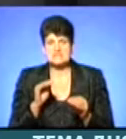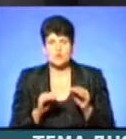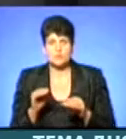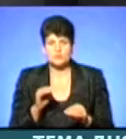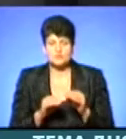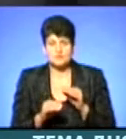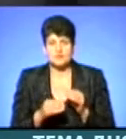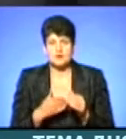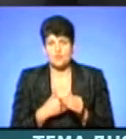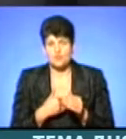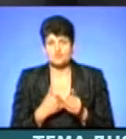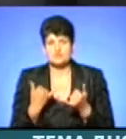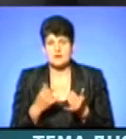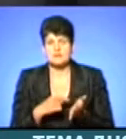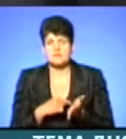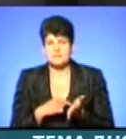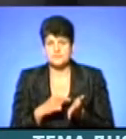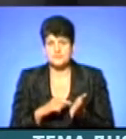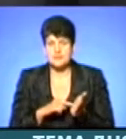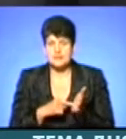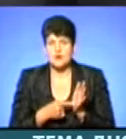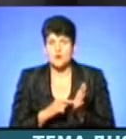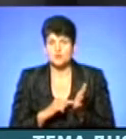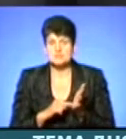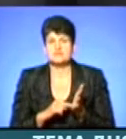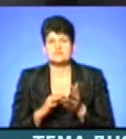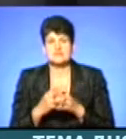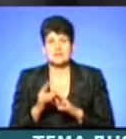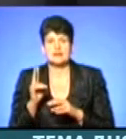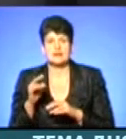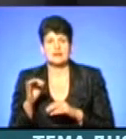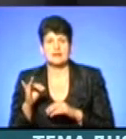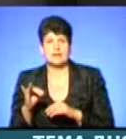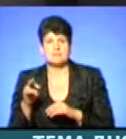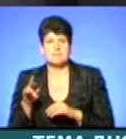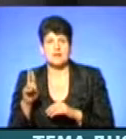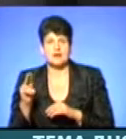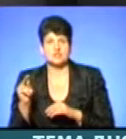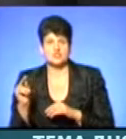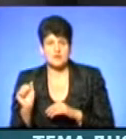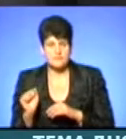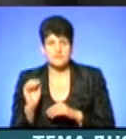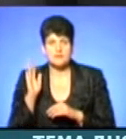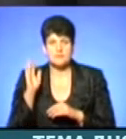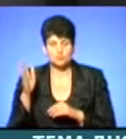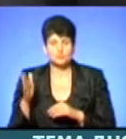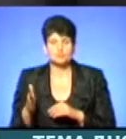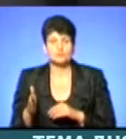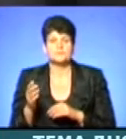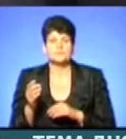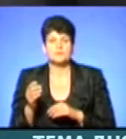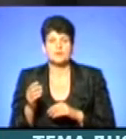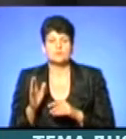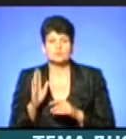закомпостувати. А хочу зараз наголосити, що в принципі в селі Кип'ячка зараз і буде в майбутньому на Малошівецькому